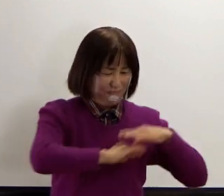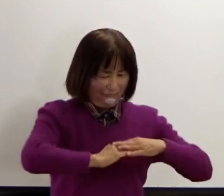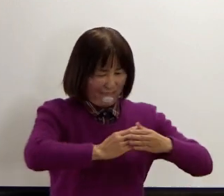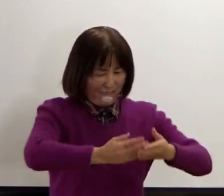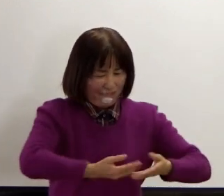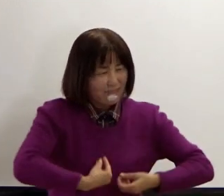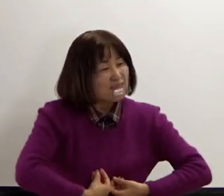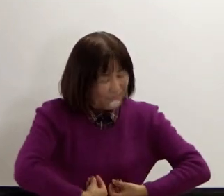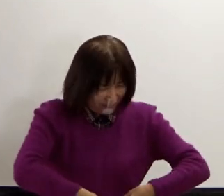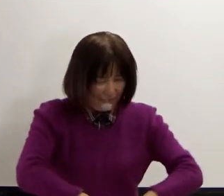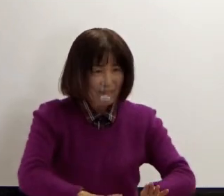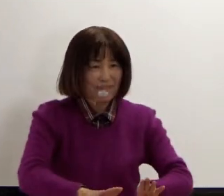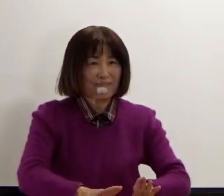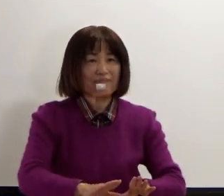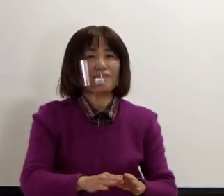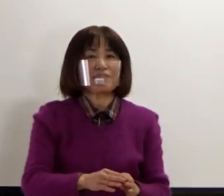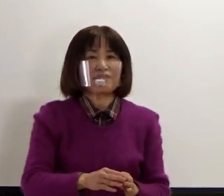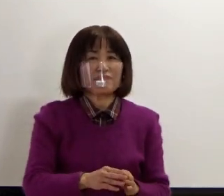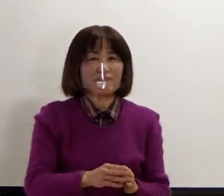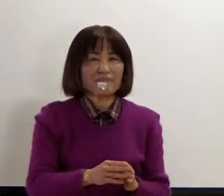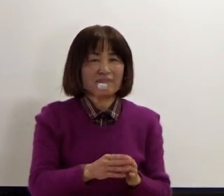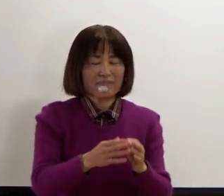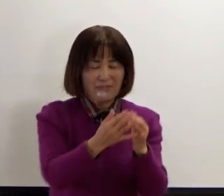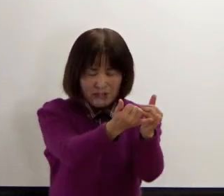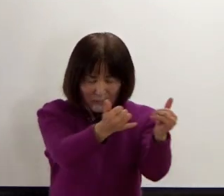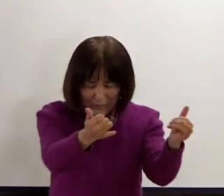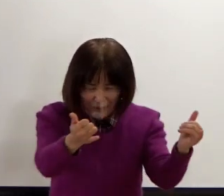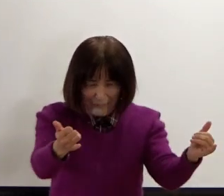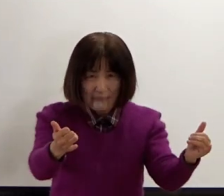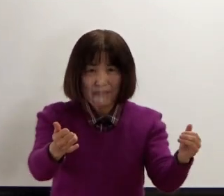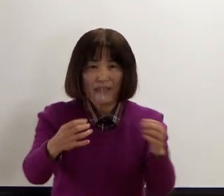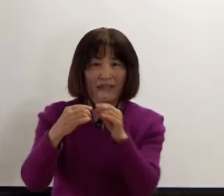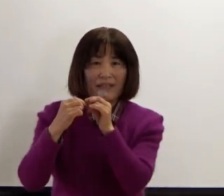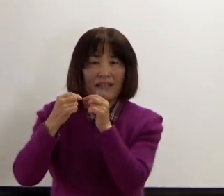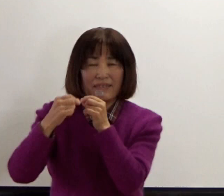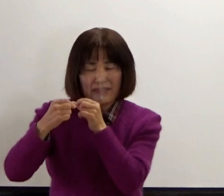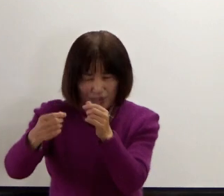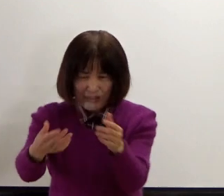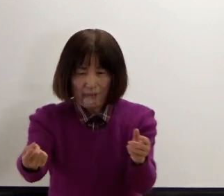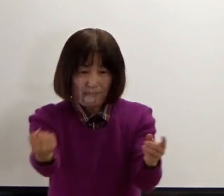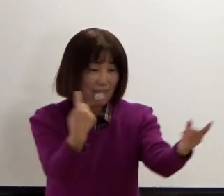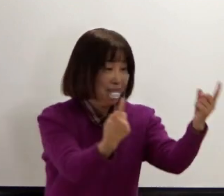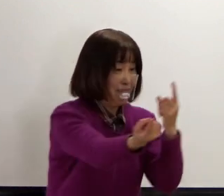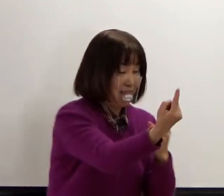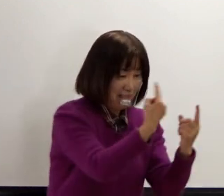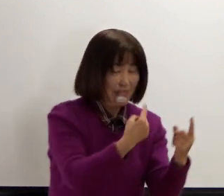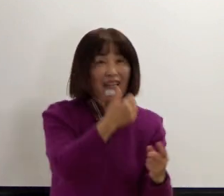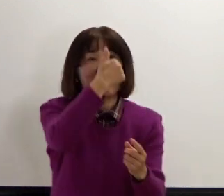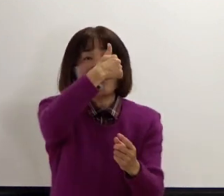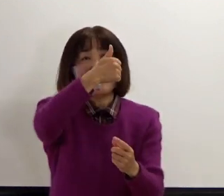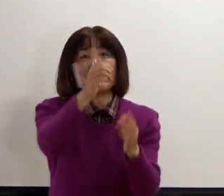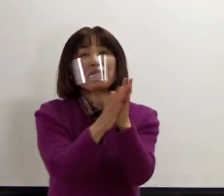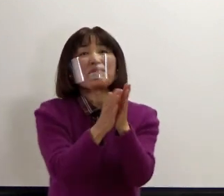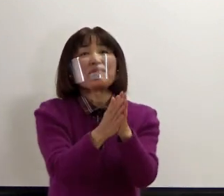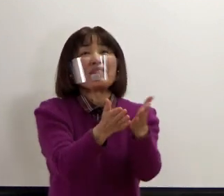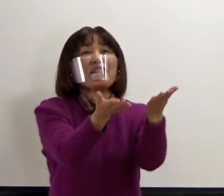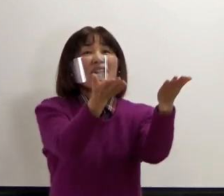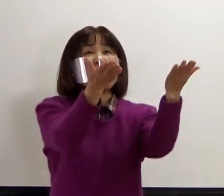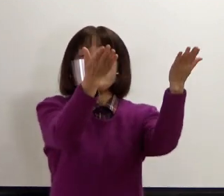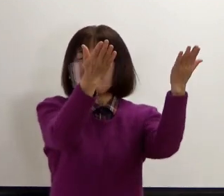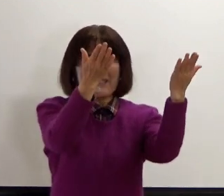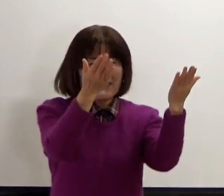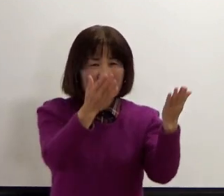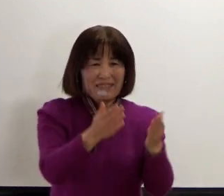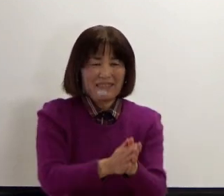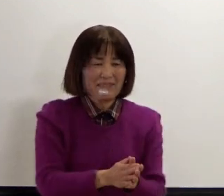所の人々や親類は主がエリサベトを大いに慈しまれたと聞いて喜び合った。8日目に男